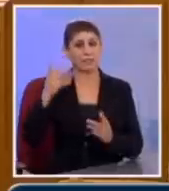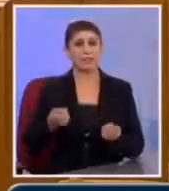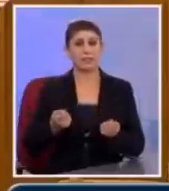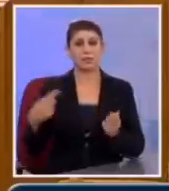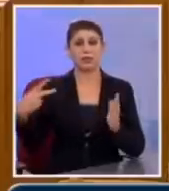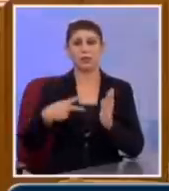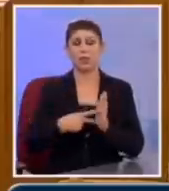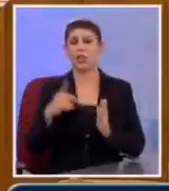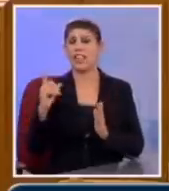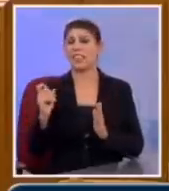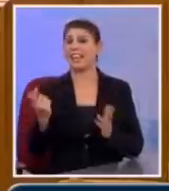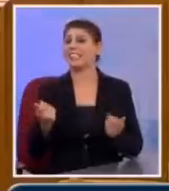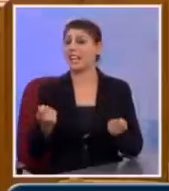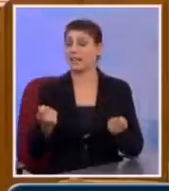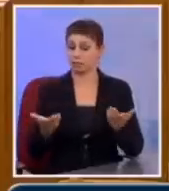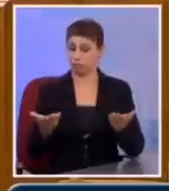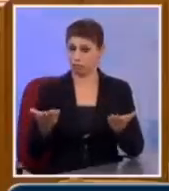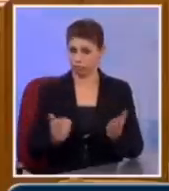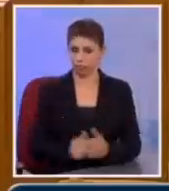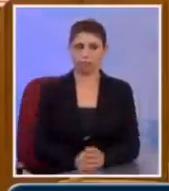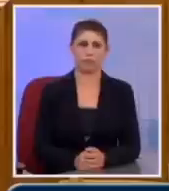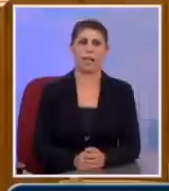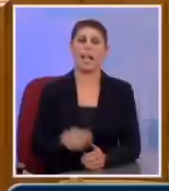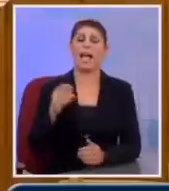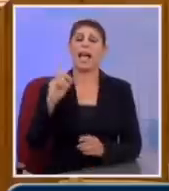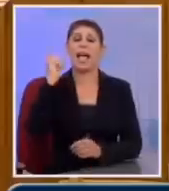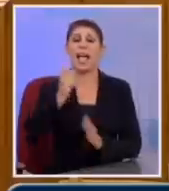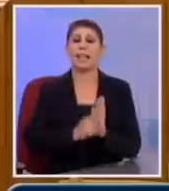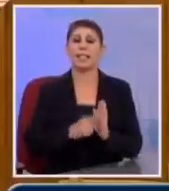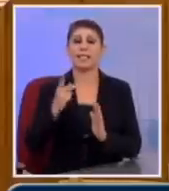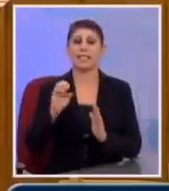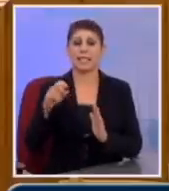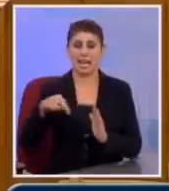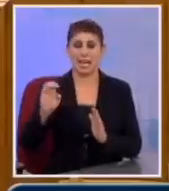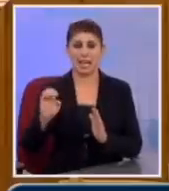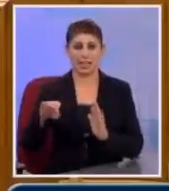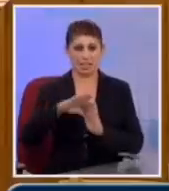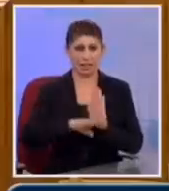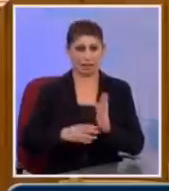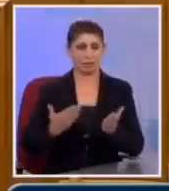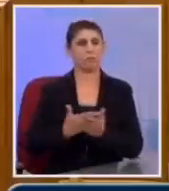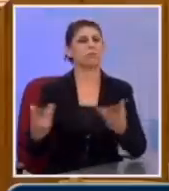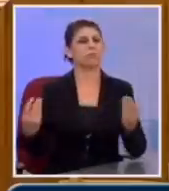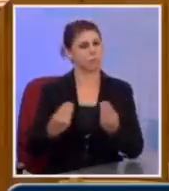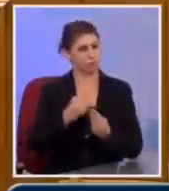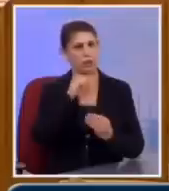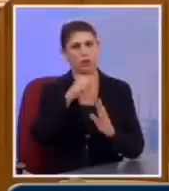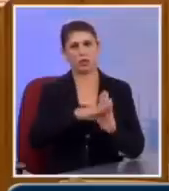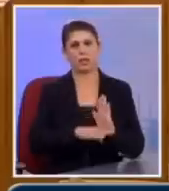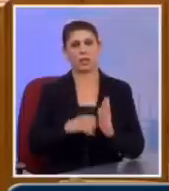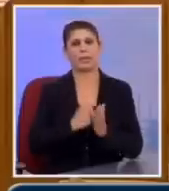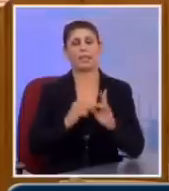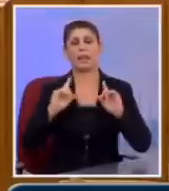το 2010. Η έκθεση της ΚΕΝΕ λέει ότι οι διατάξεις που προτείνουμε είναι συμβατές με το Σύνταγμα και